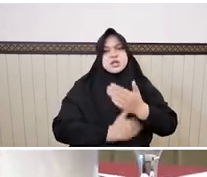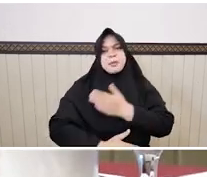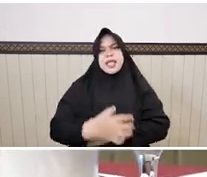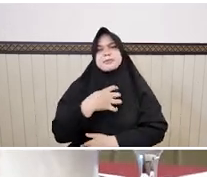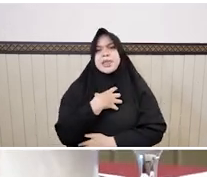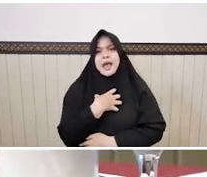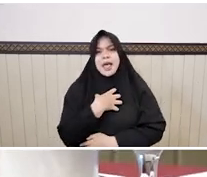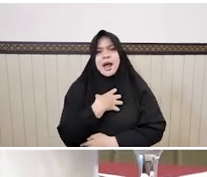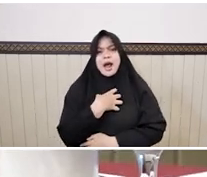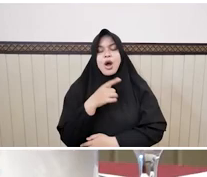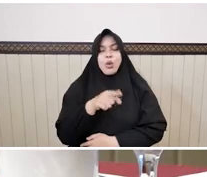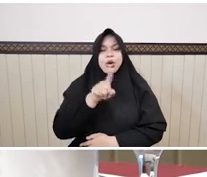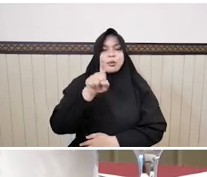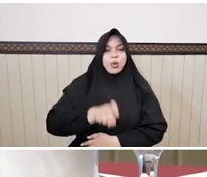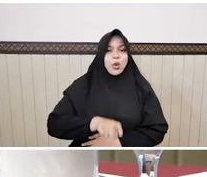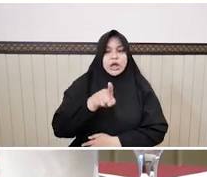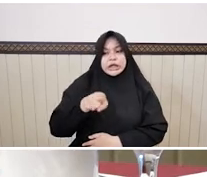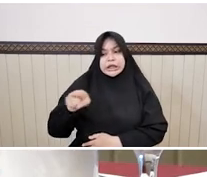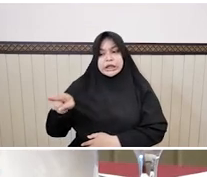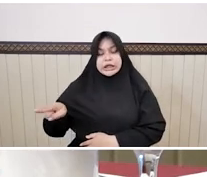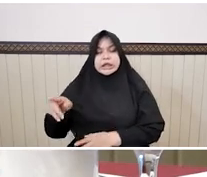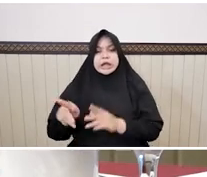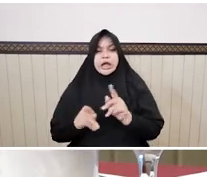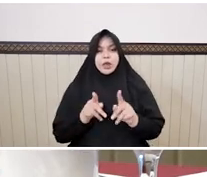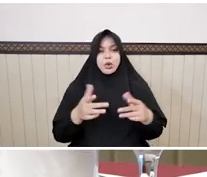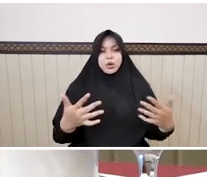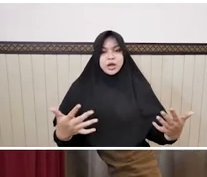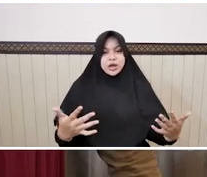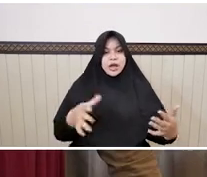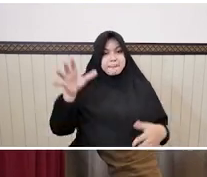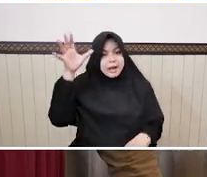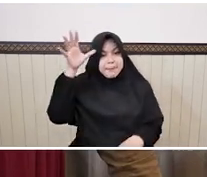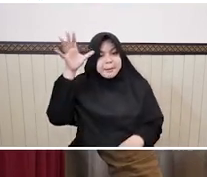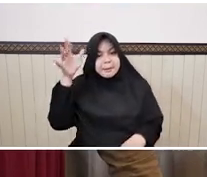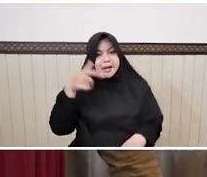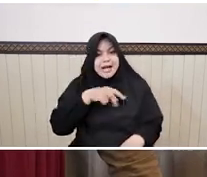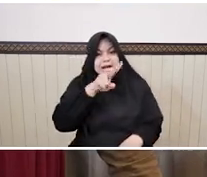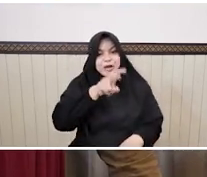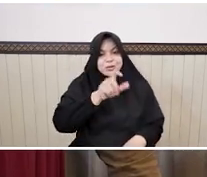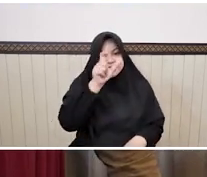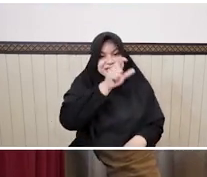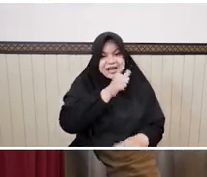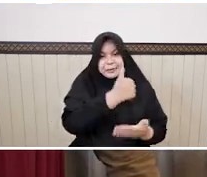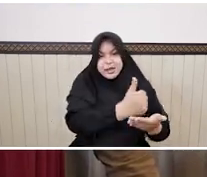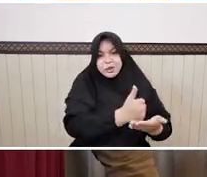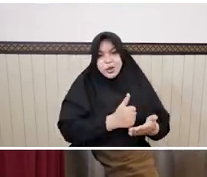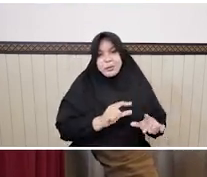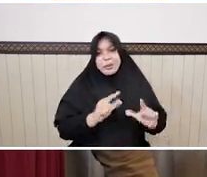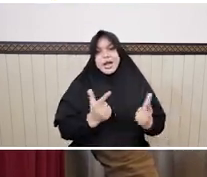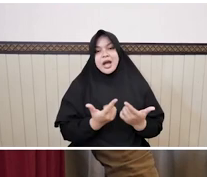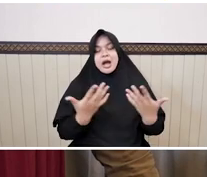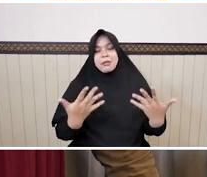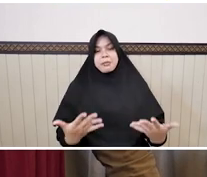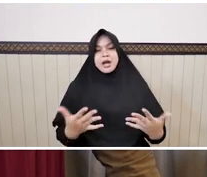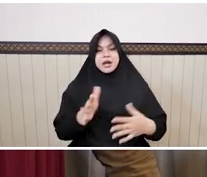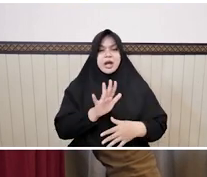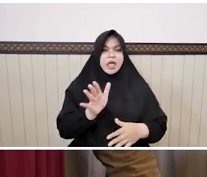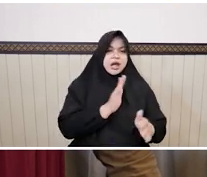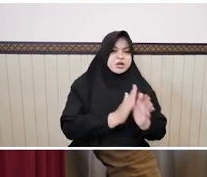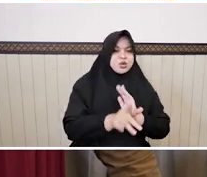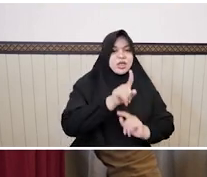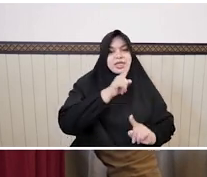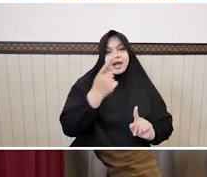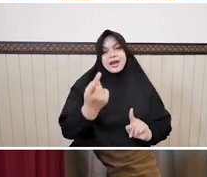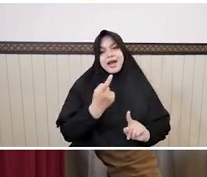mental kebutuhannya ini kalaupun mereka tidak paham dengan harus mencari bantuan ke lembaga apa mereka enggak segan-segan